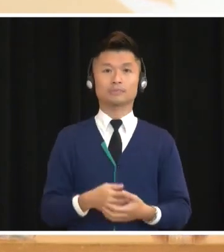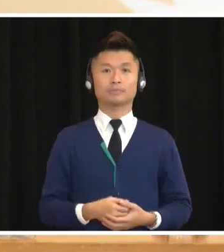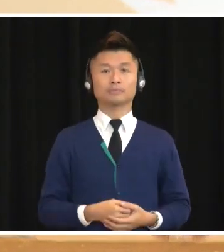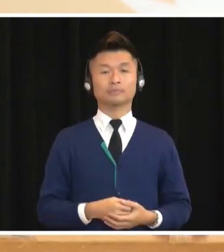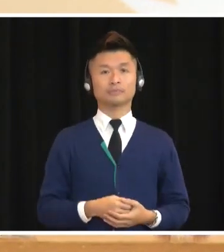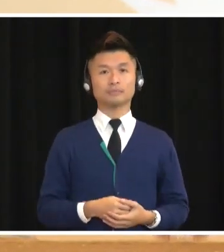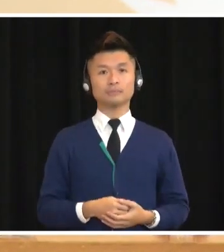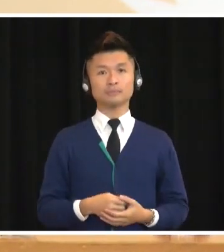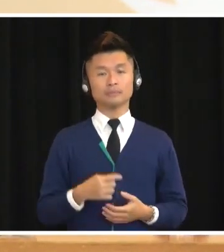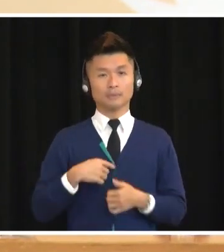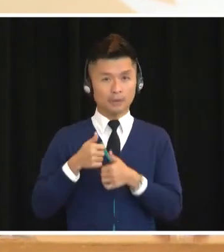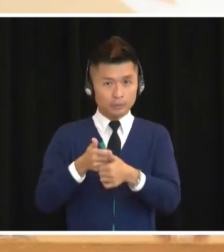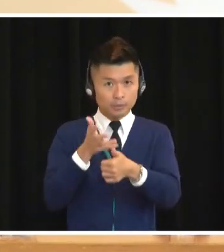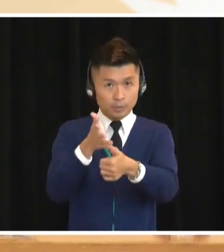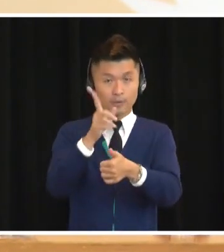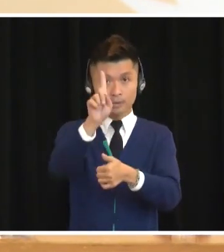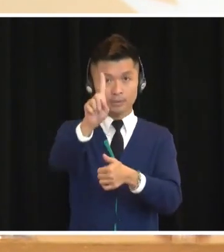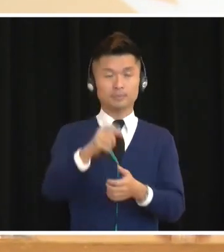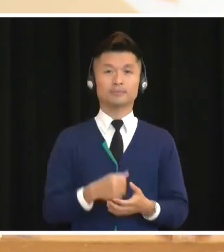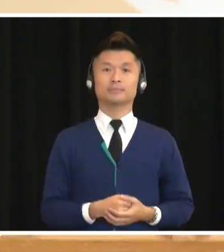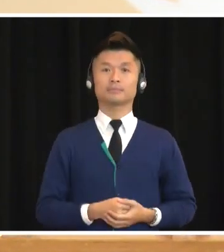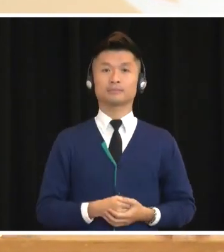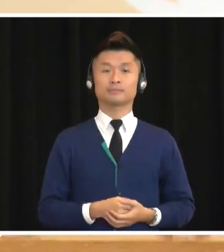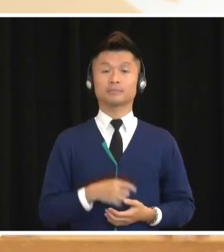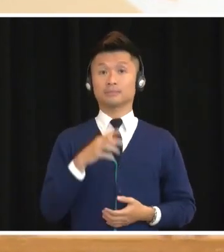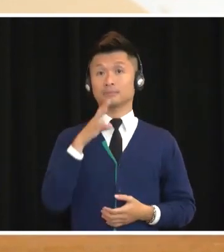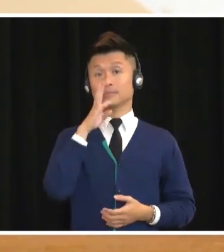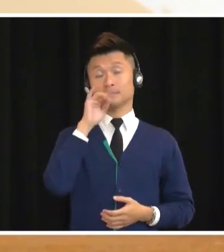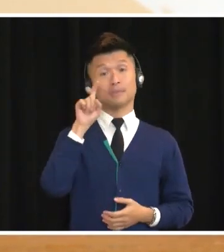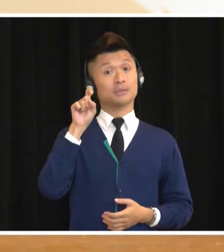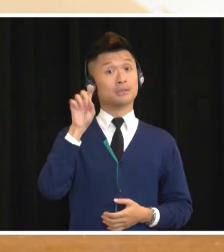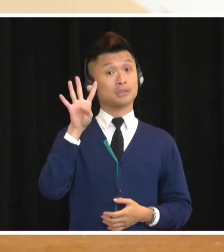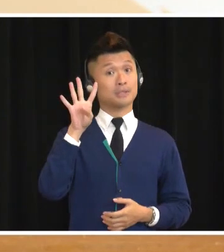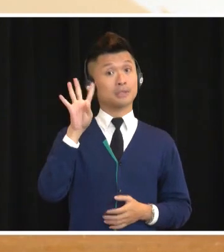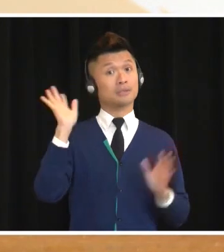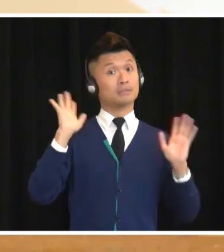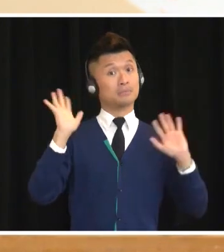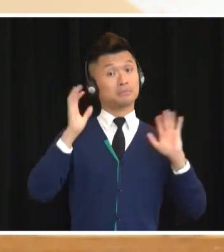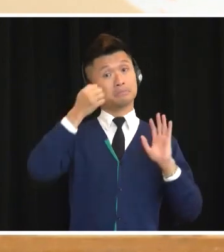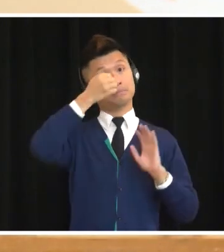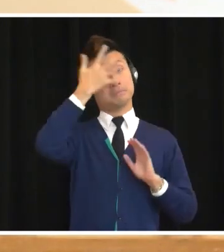我想要再很快的追问一个问题，就是14岁的儿少，